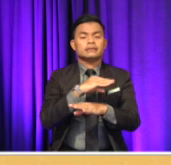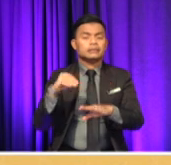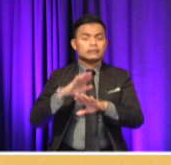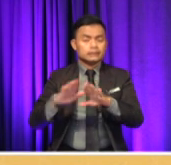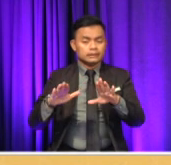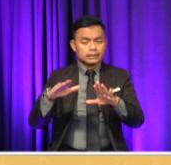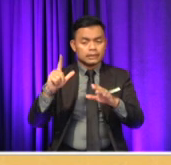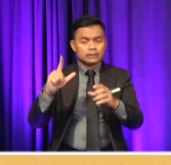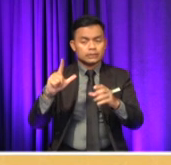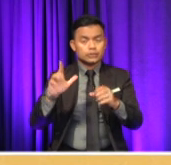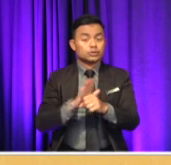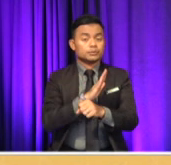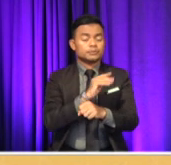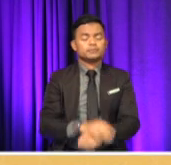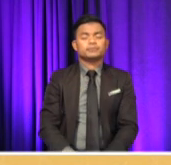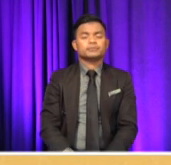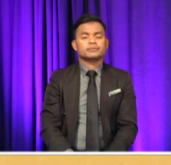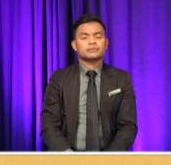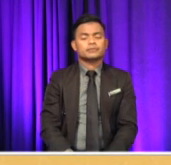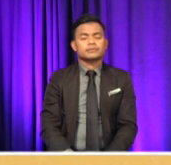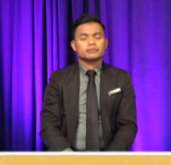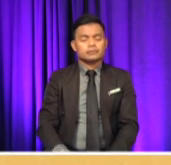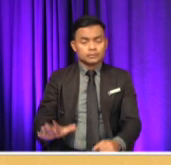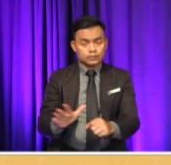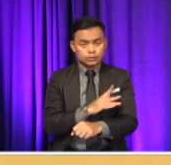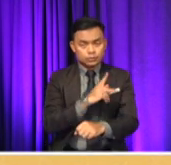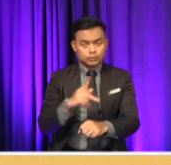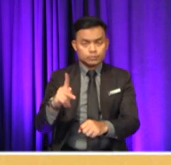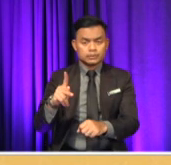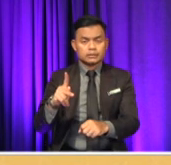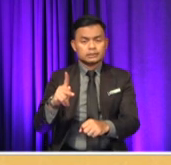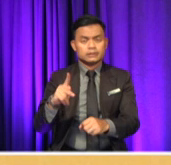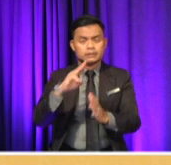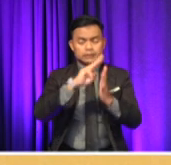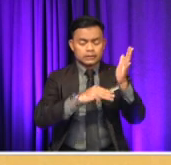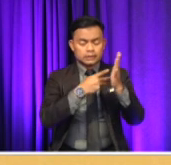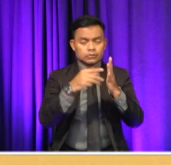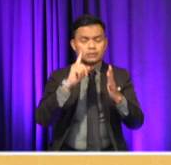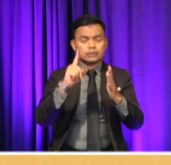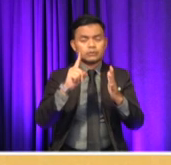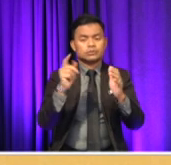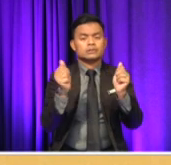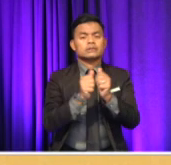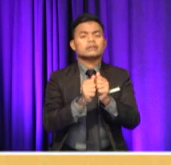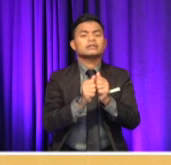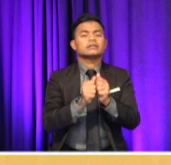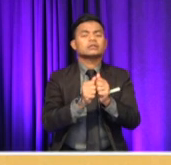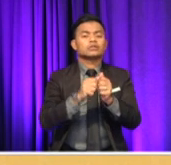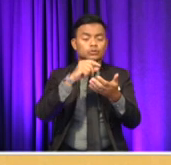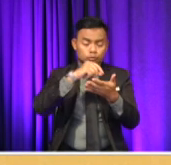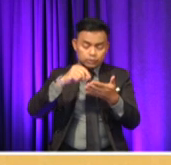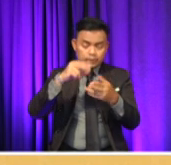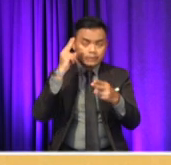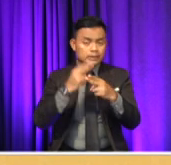lengkapkan jadwal 1 dengan menulis nama Swiss tersebut oke yang pertama harus akan mengalir apabila